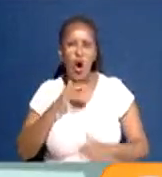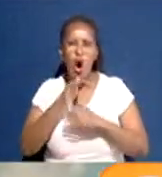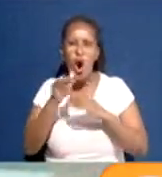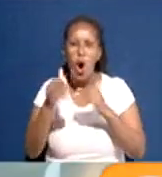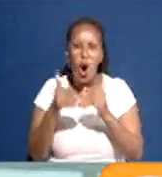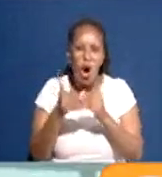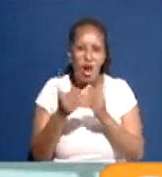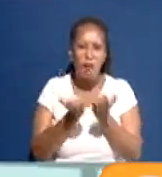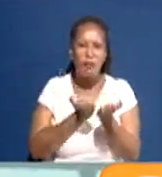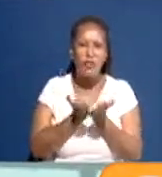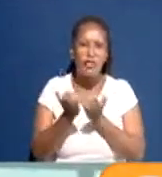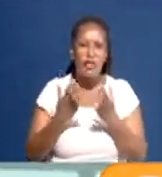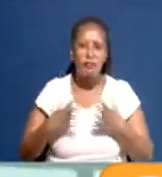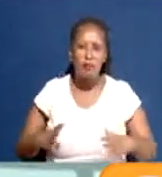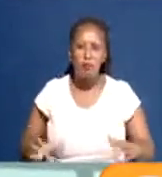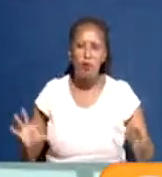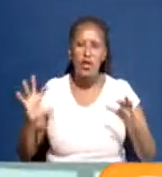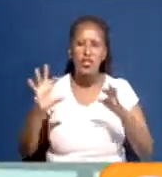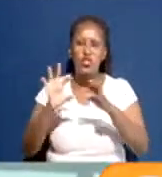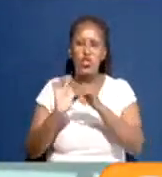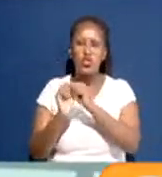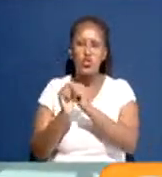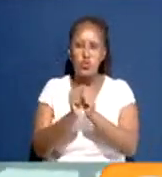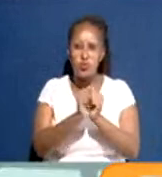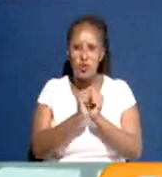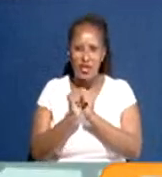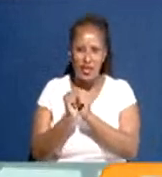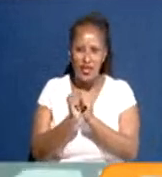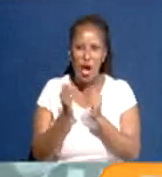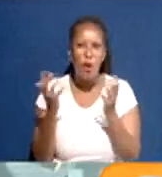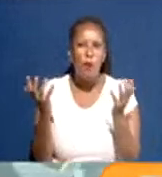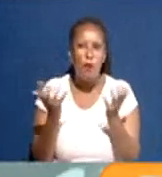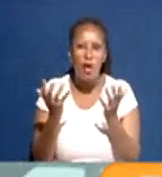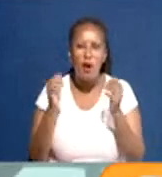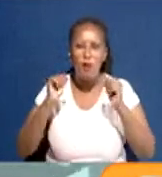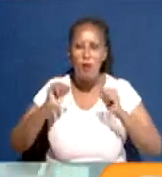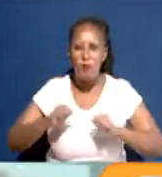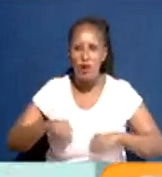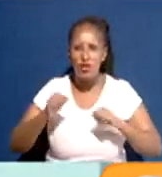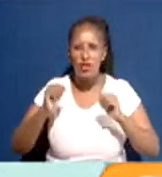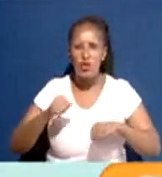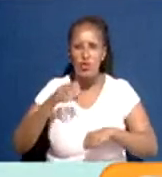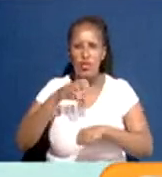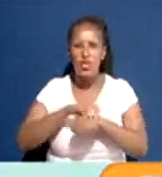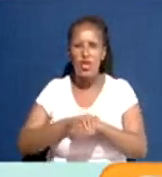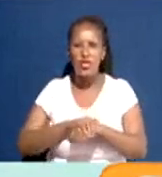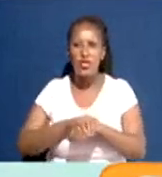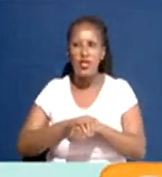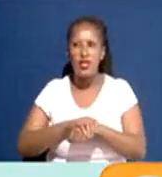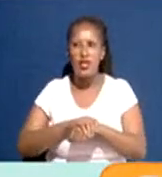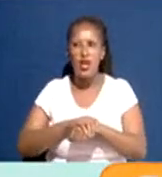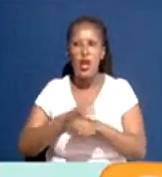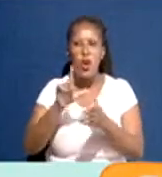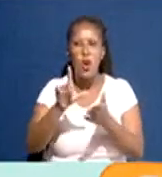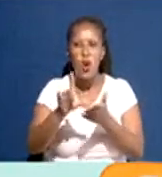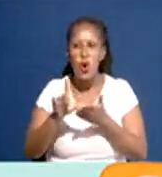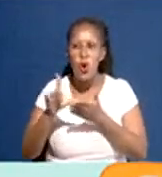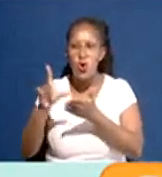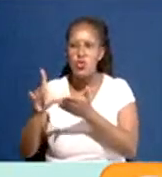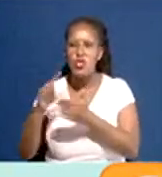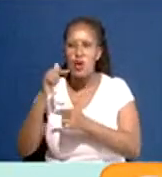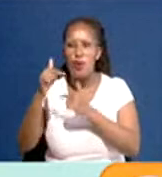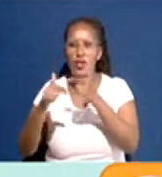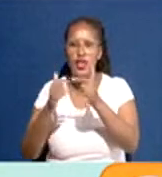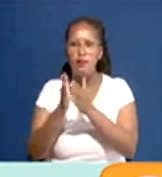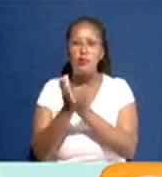wote tuwaweke katika mahali ambapo wanaweza kupata pesa ya kuendesha biashara